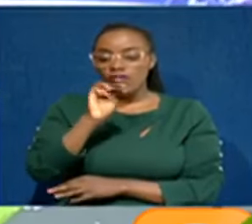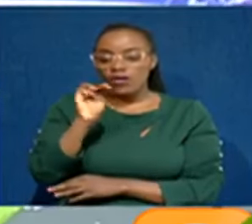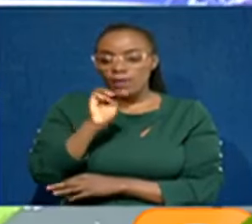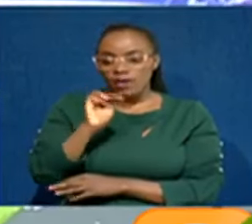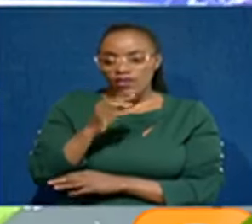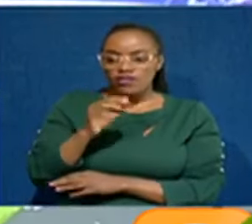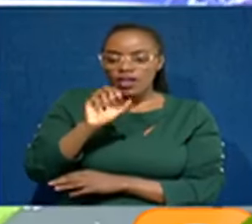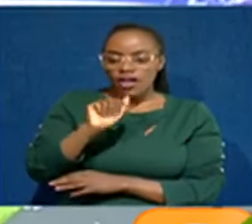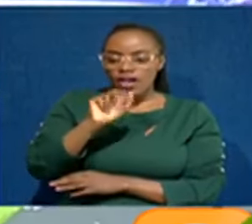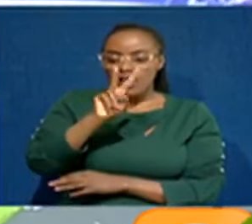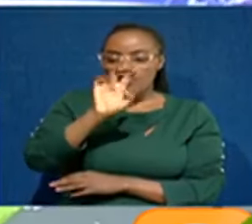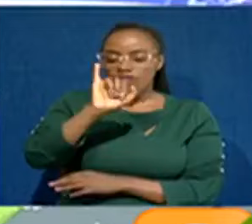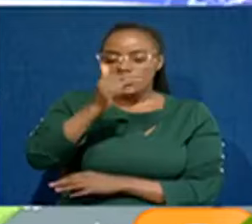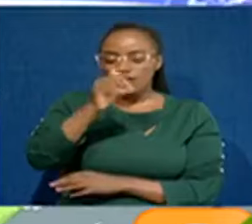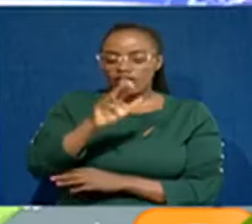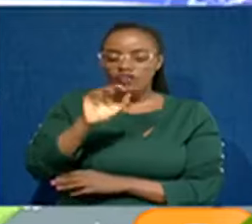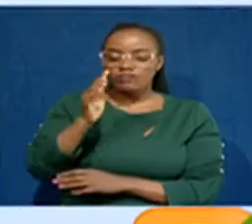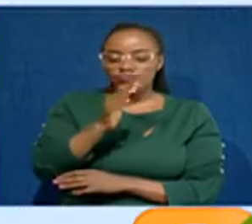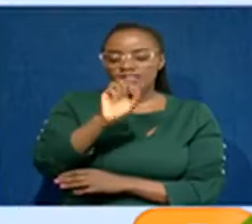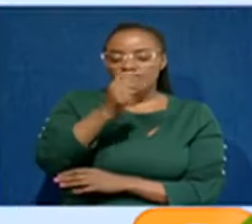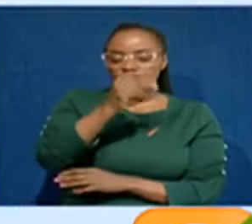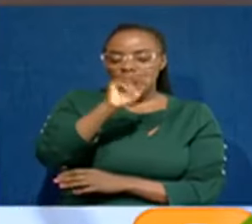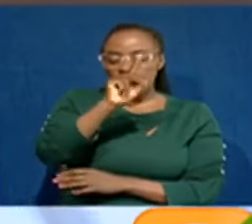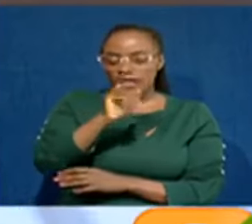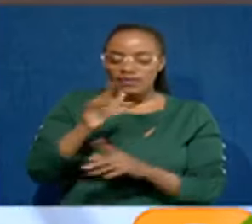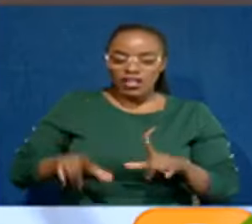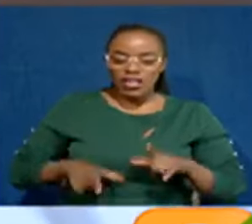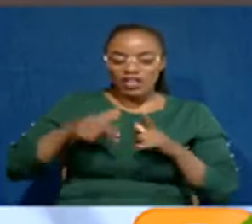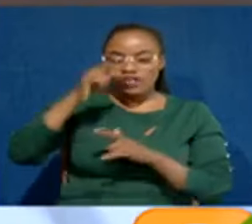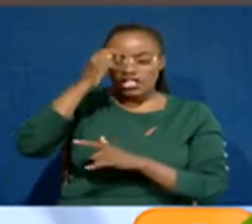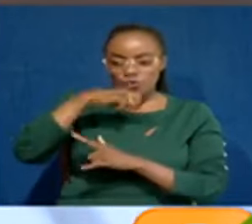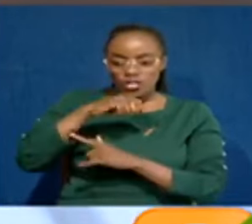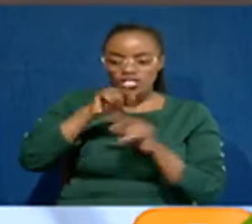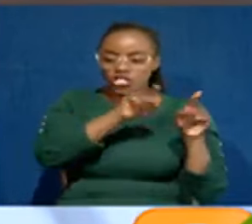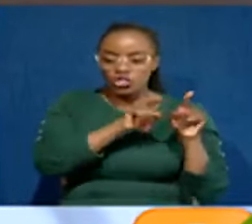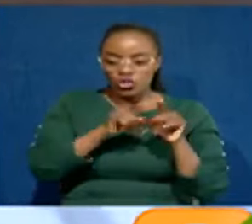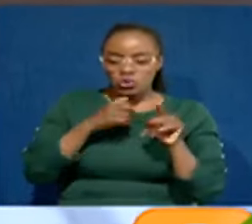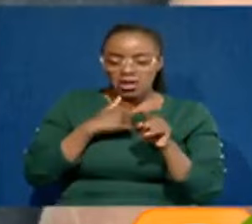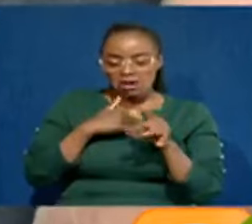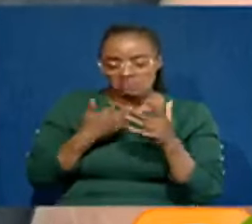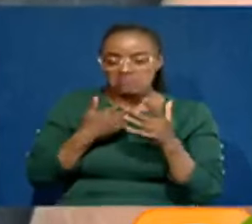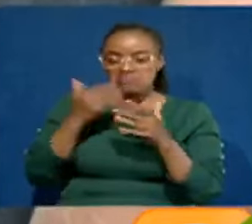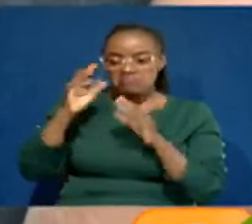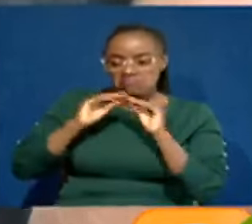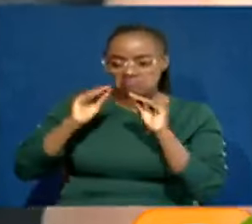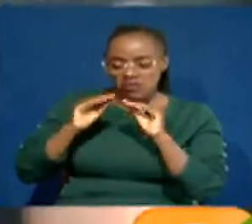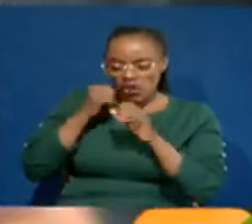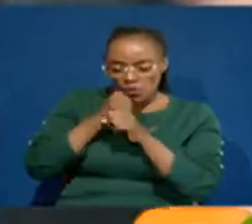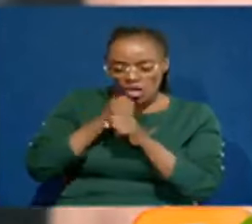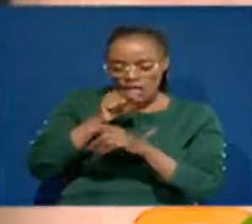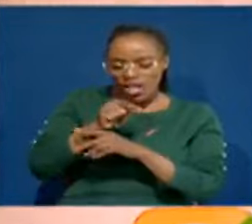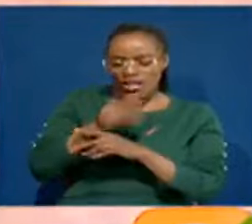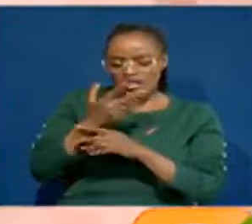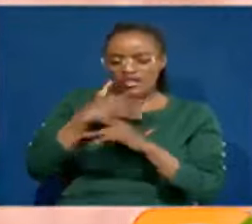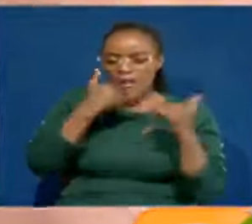wa Avieta wa Shabiki.com. Kimanzi ambaye ni mkazi wa Kitui, ambaye pia ni mhandisi, anasema kuwa hucheza mchezo huo mara kwa